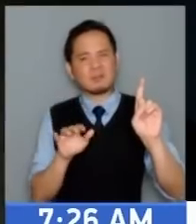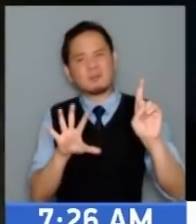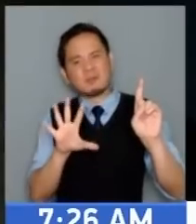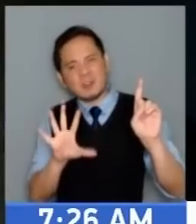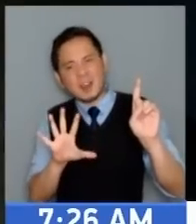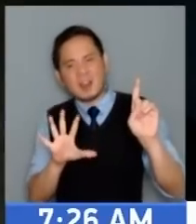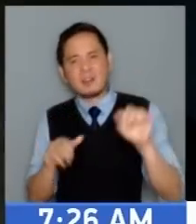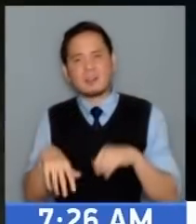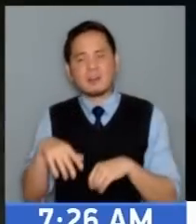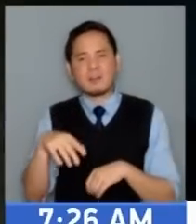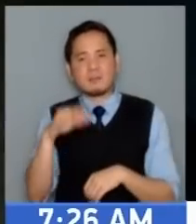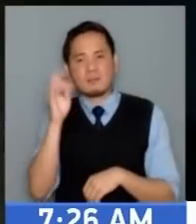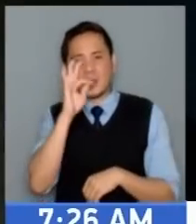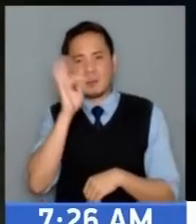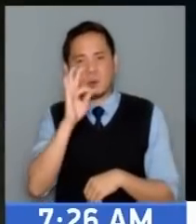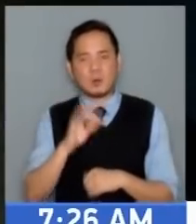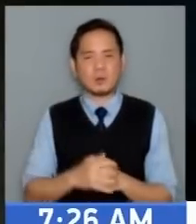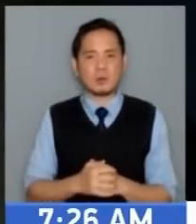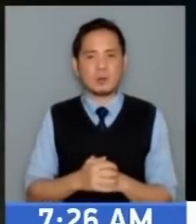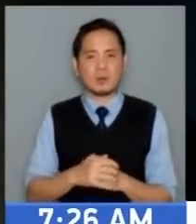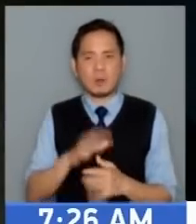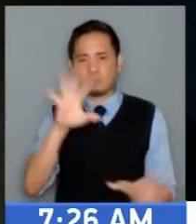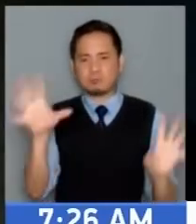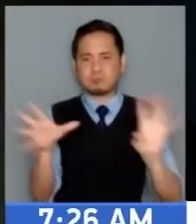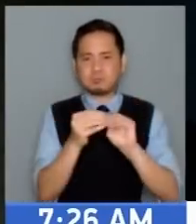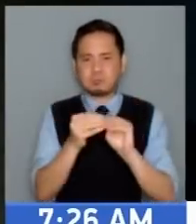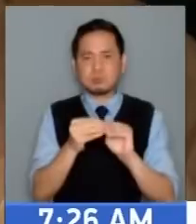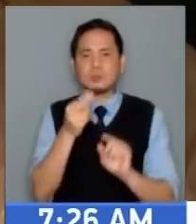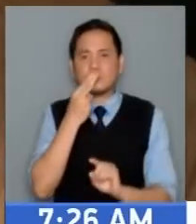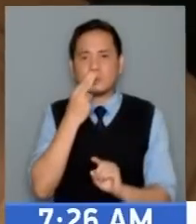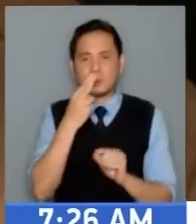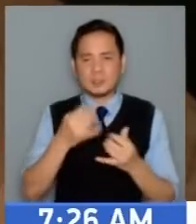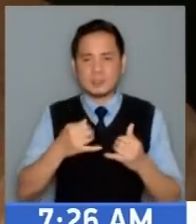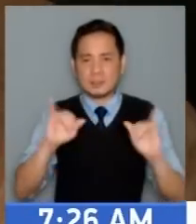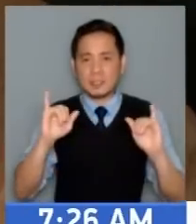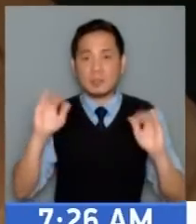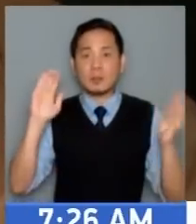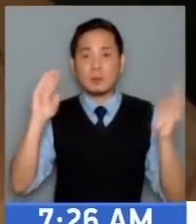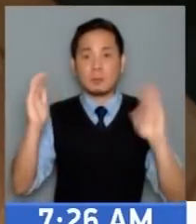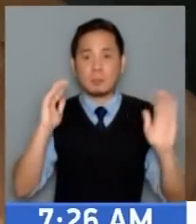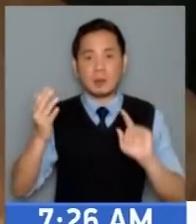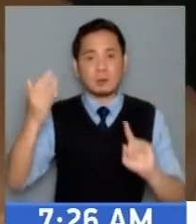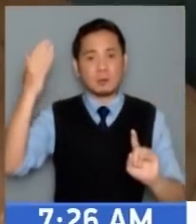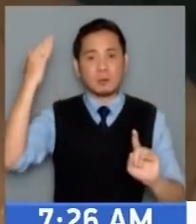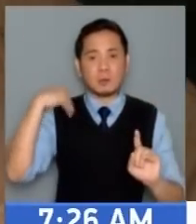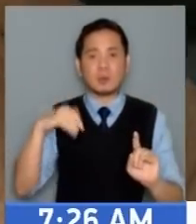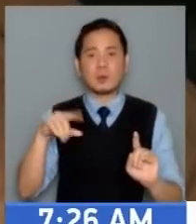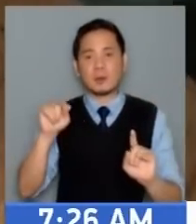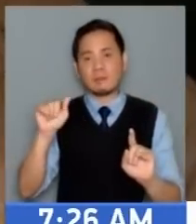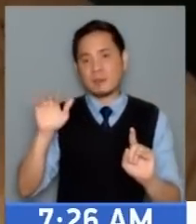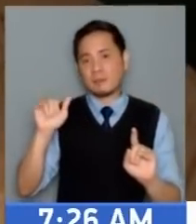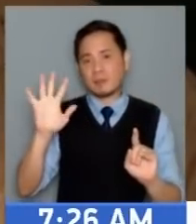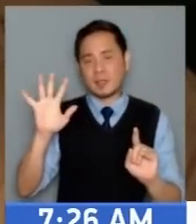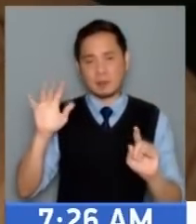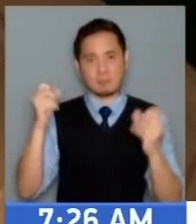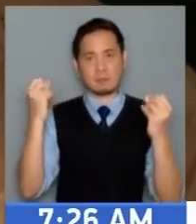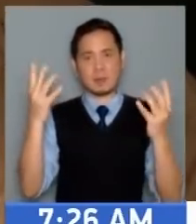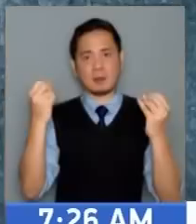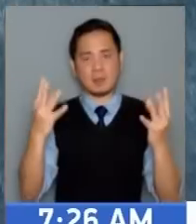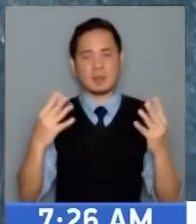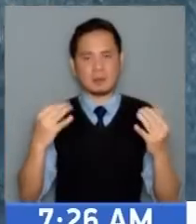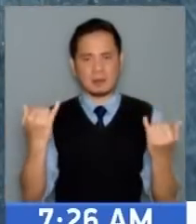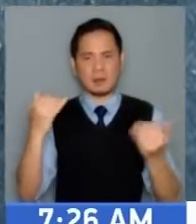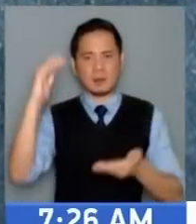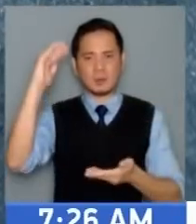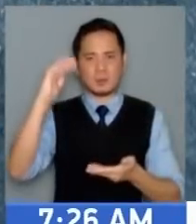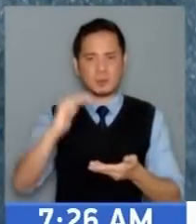naninigarilyo. Kumpara sa 15.9 million noong 2015. Mas marami raw ang huminto sa paninigarilyo para sa mas magandang